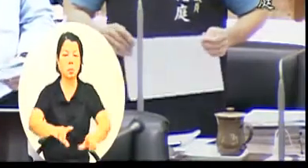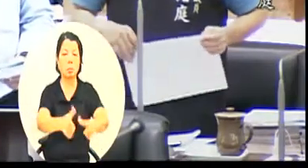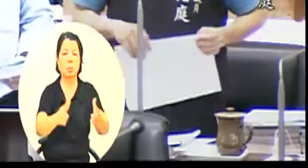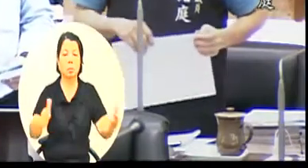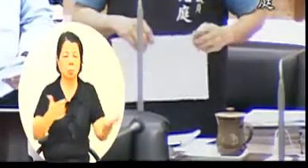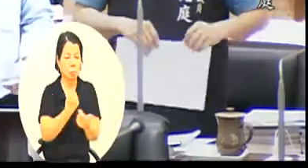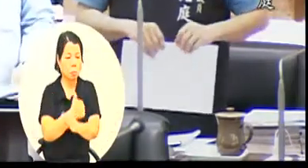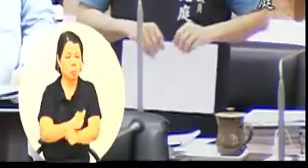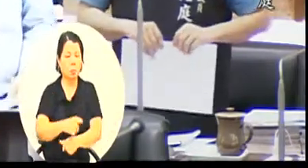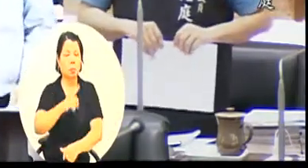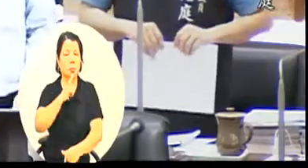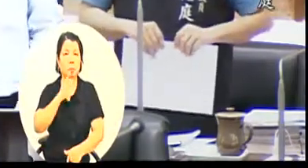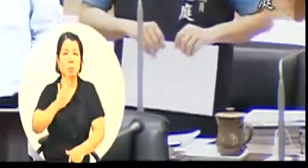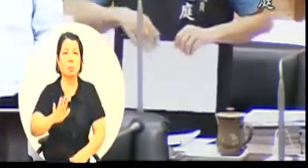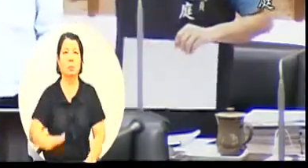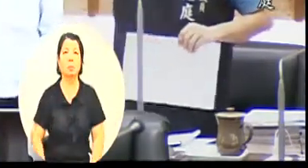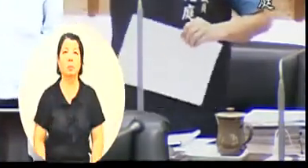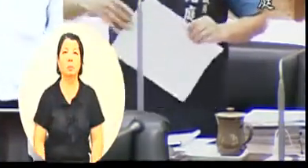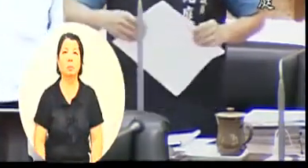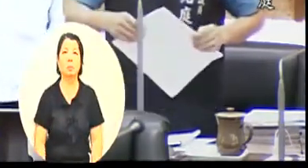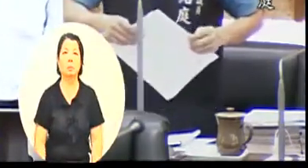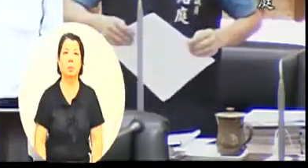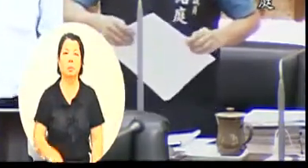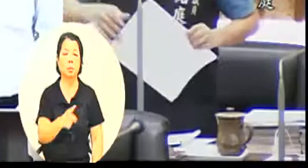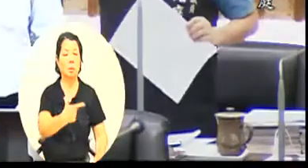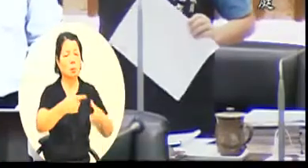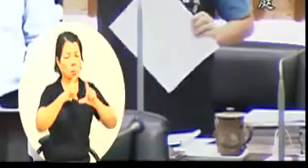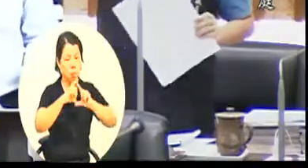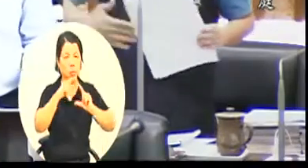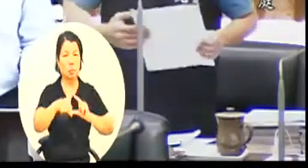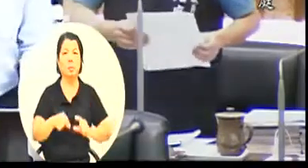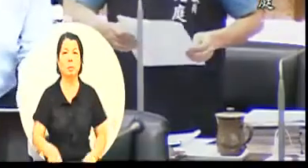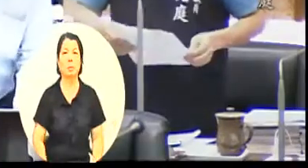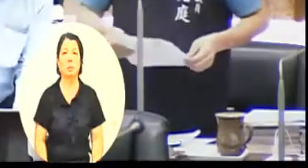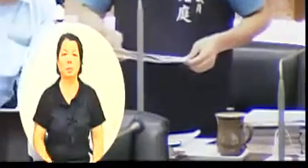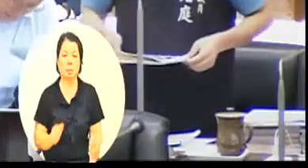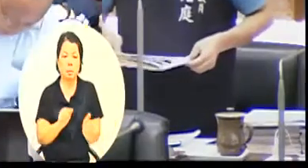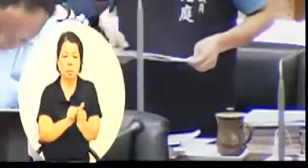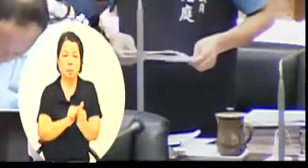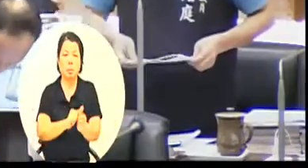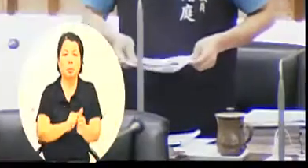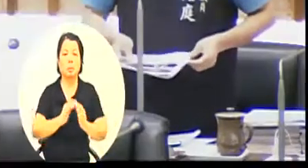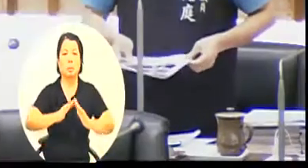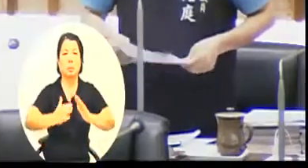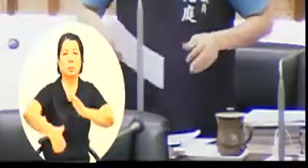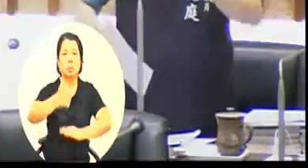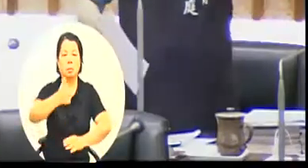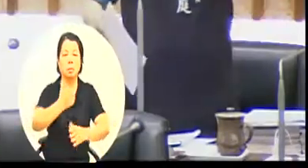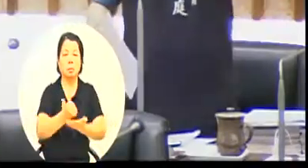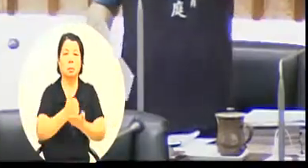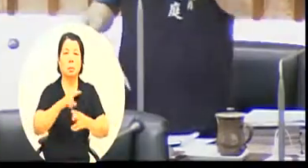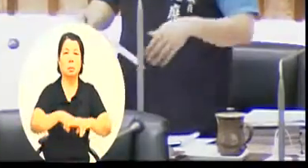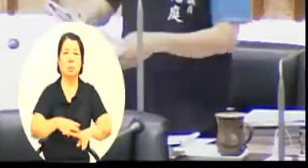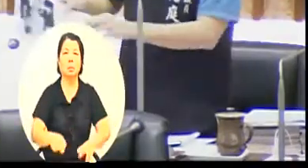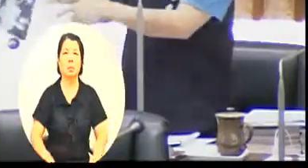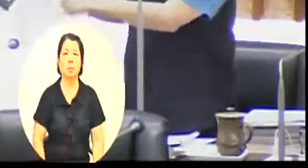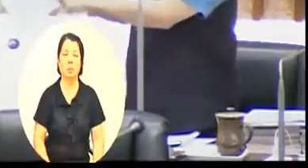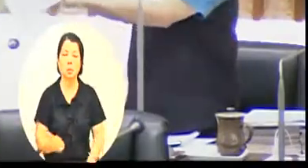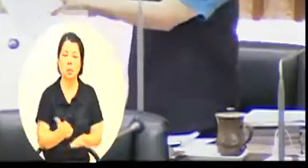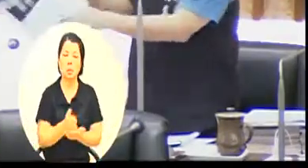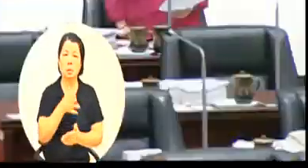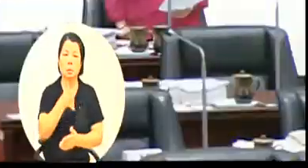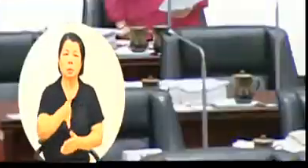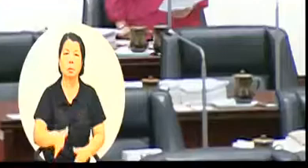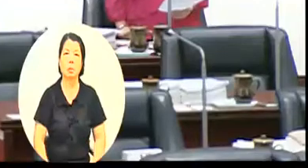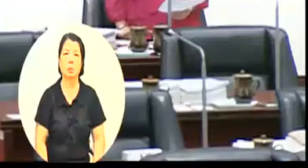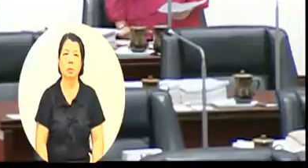验来进行。对， 这是你的答案。 是 啊，是副市长你请坐。这我现在请问一下，这个委员